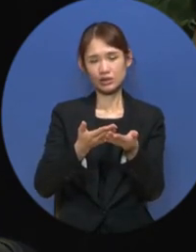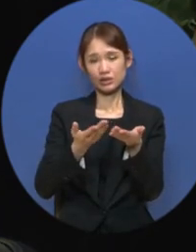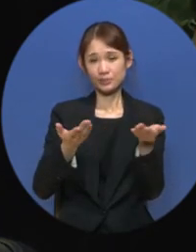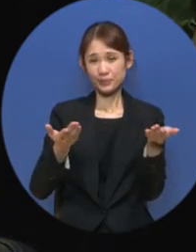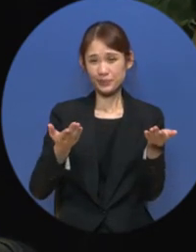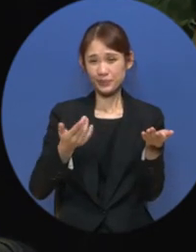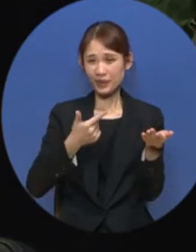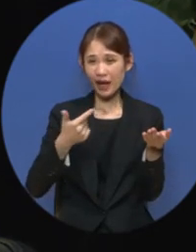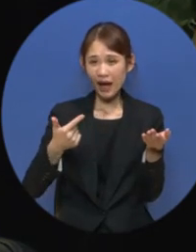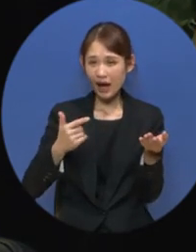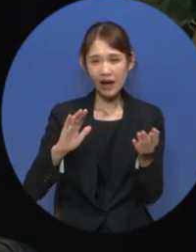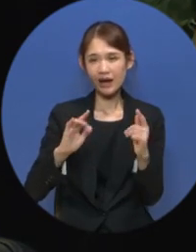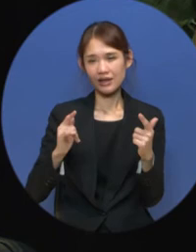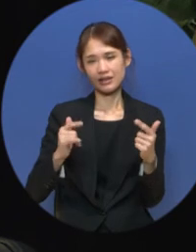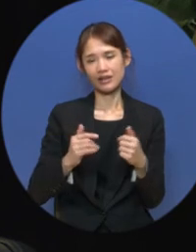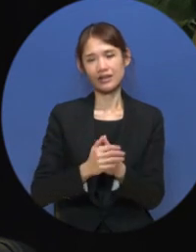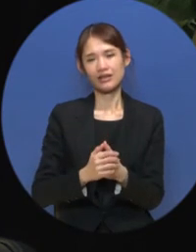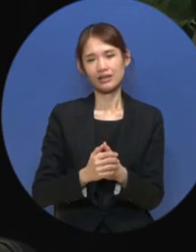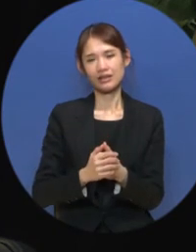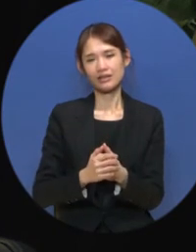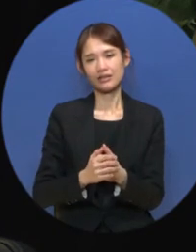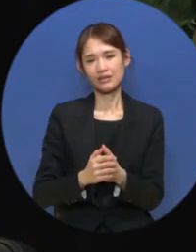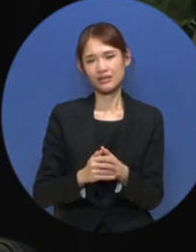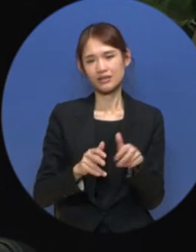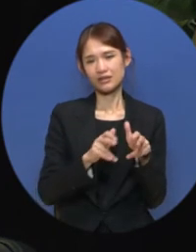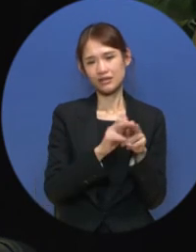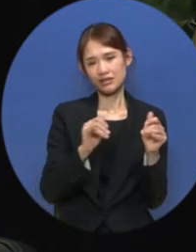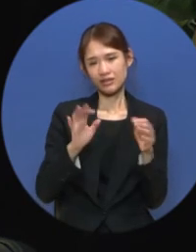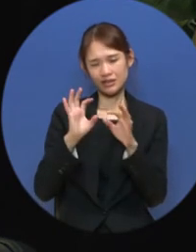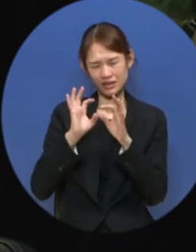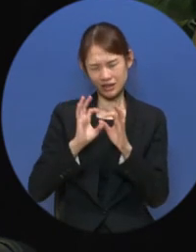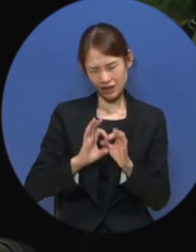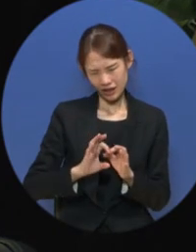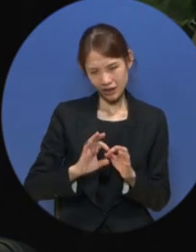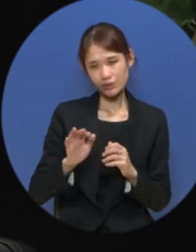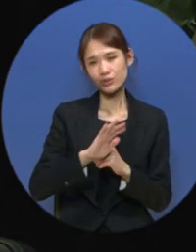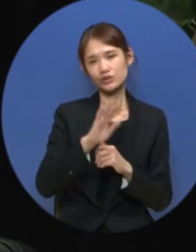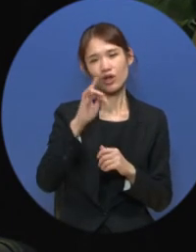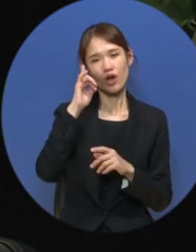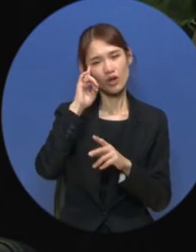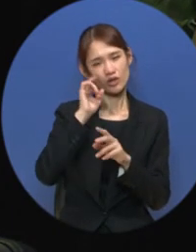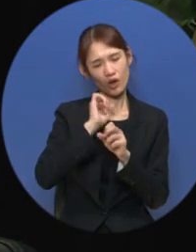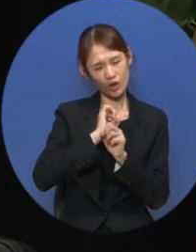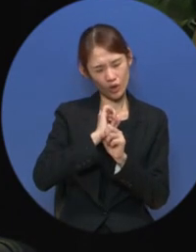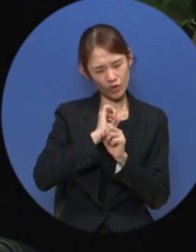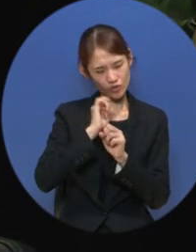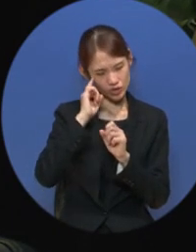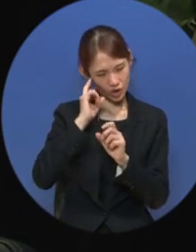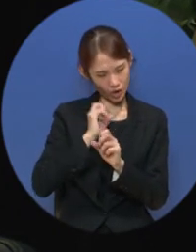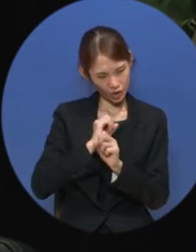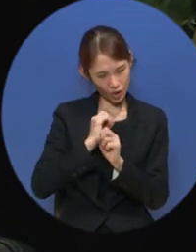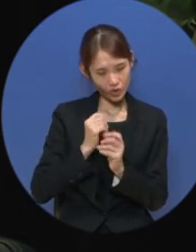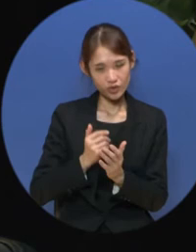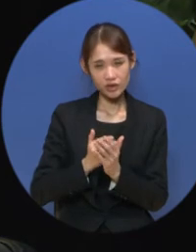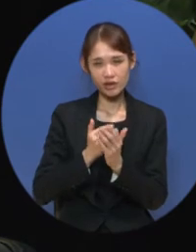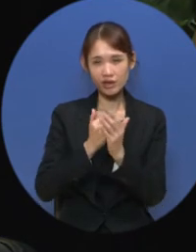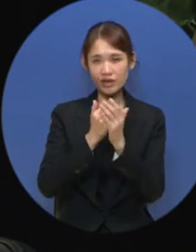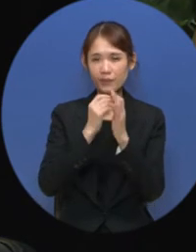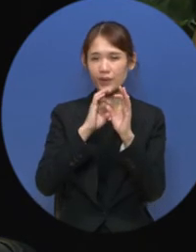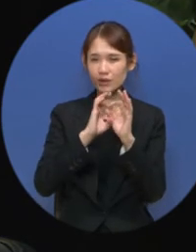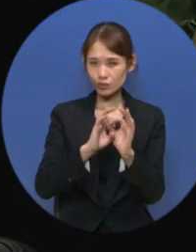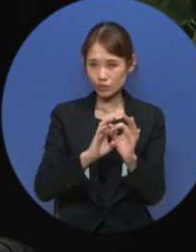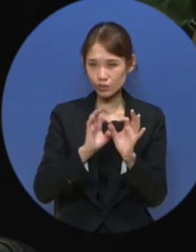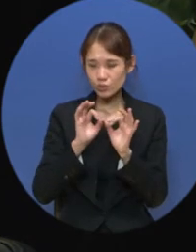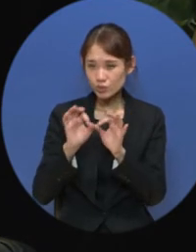하는 그런 구조가 아니고요. 좀 그 장애인분들을 계속 이제 그 저희가 연구하고 R&D에